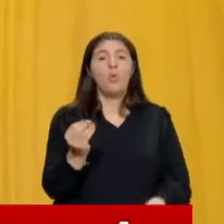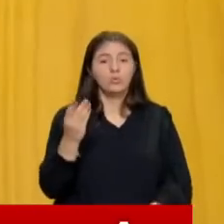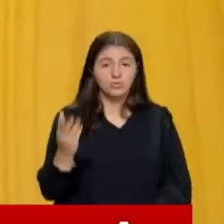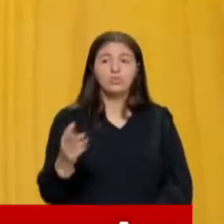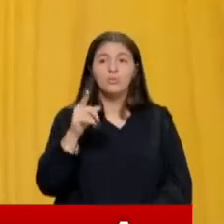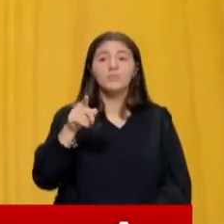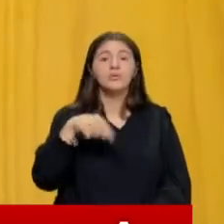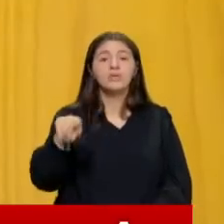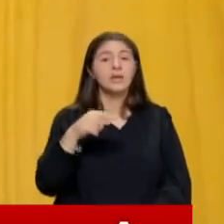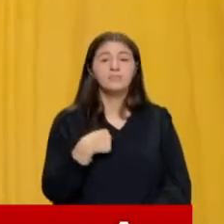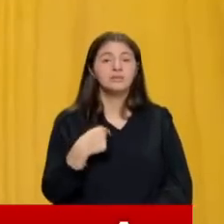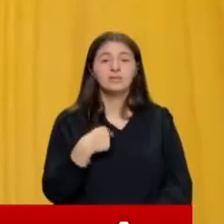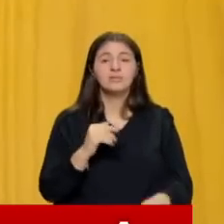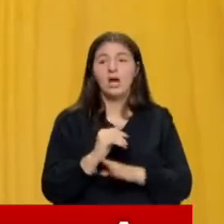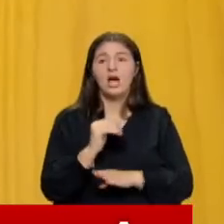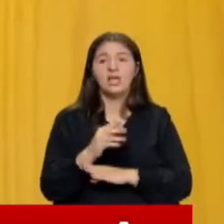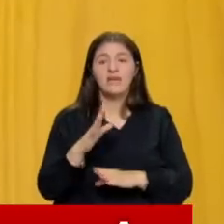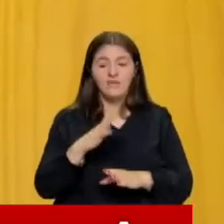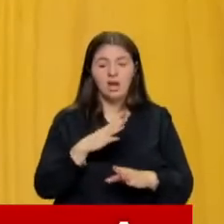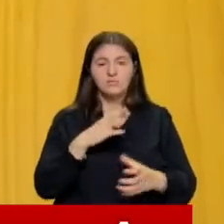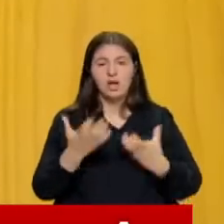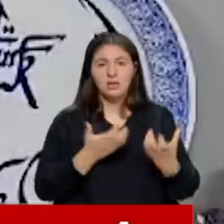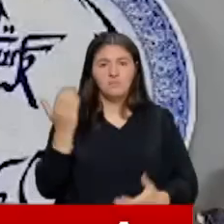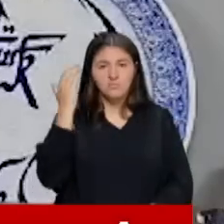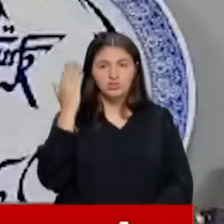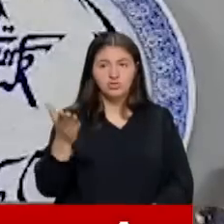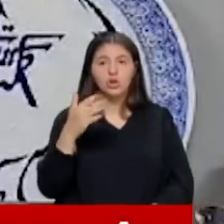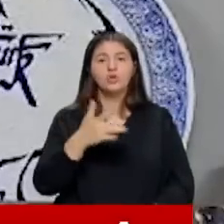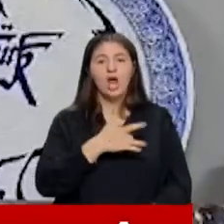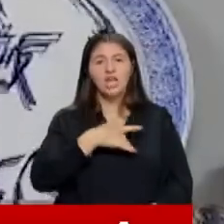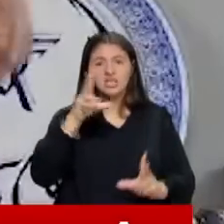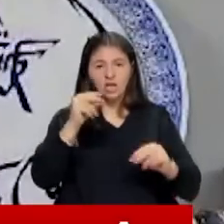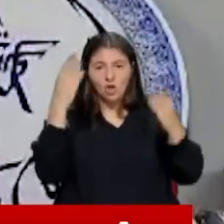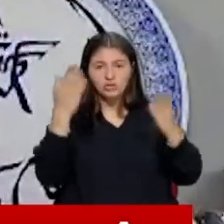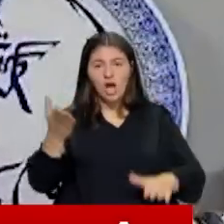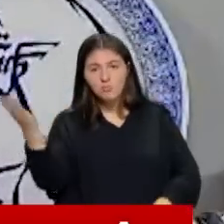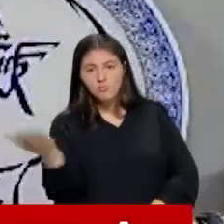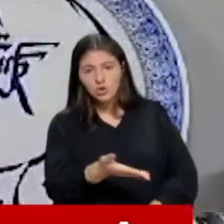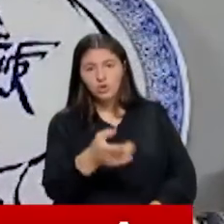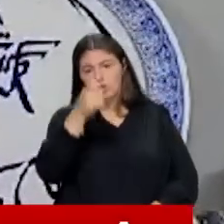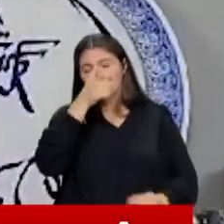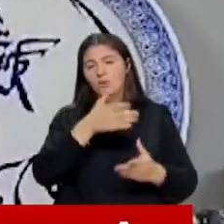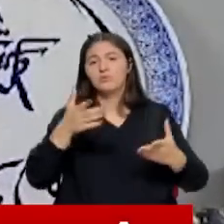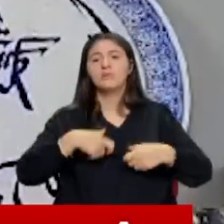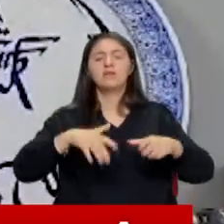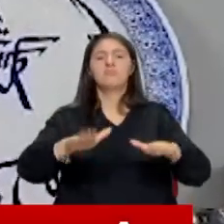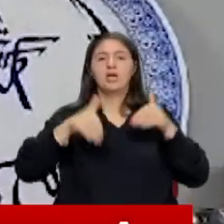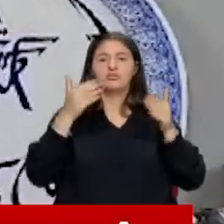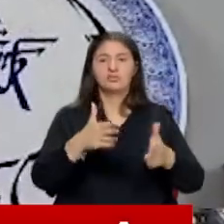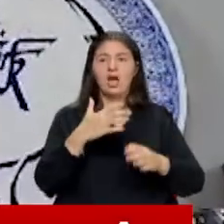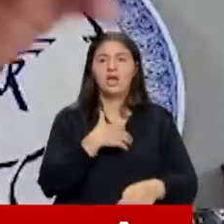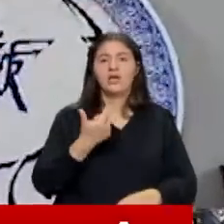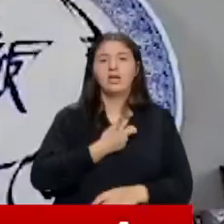olduğu Bunlar bizim hayat ve varlık kaynağımızdır Yüreğiniz yetiyorsa Buyurun Türkiye Büyük Millet Meclisi'ne